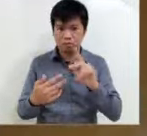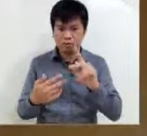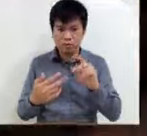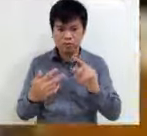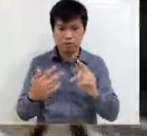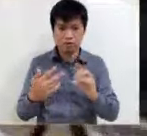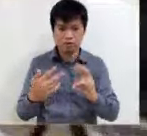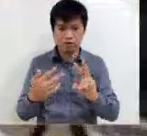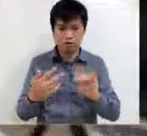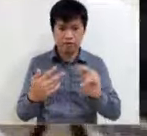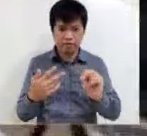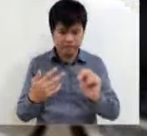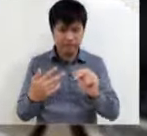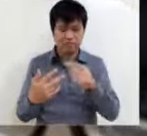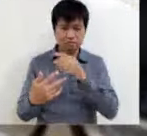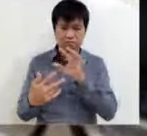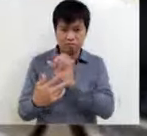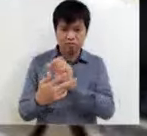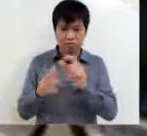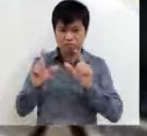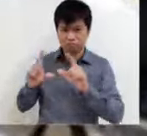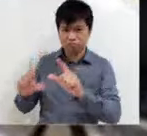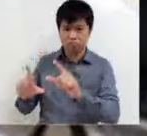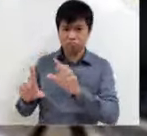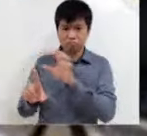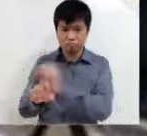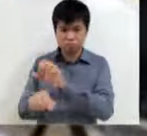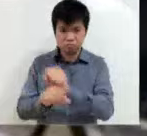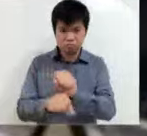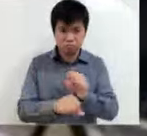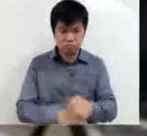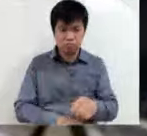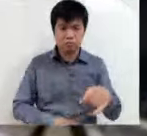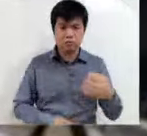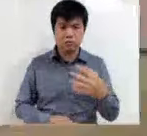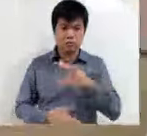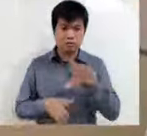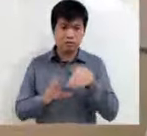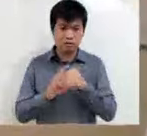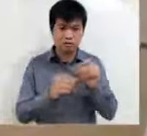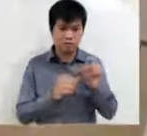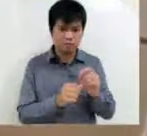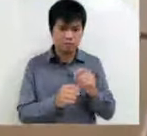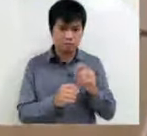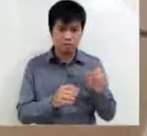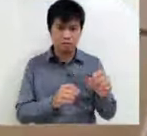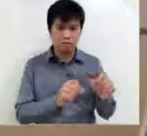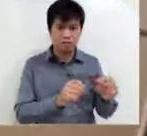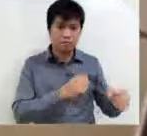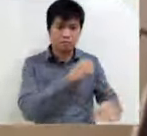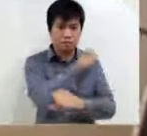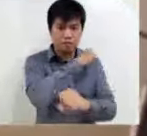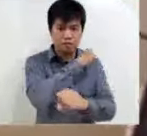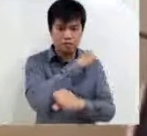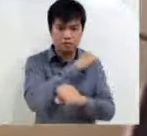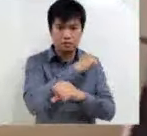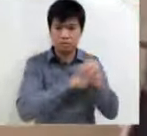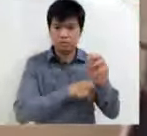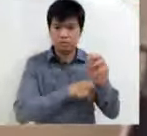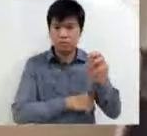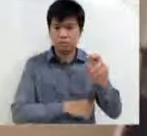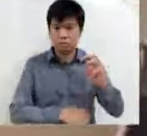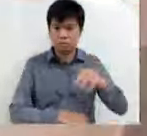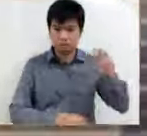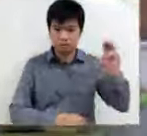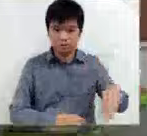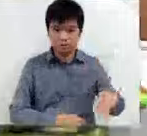Arnar. Ayon sa mga pulis, sangkot din ang mga suspect sa nakawa ng vape shop sa Maynila nitong Hulyo. Maraming